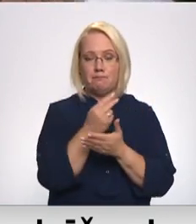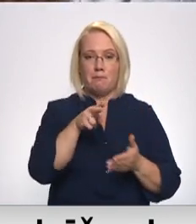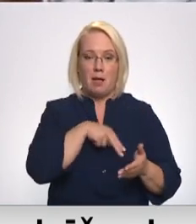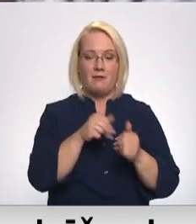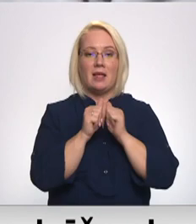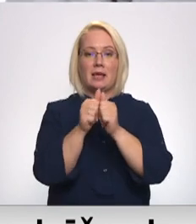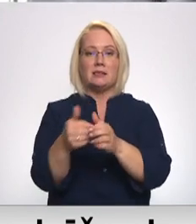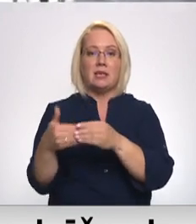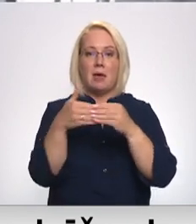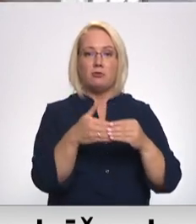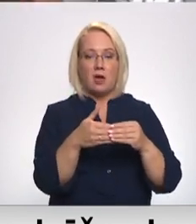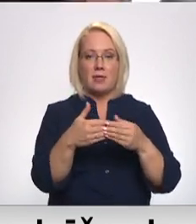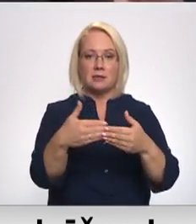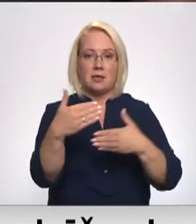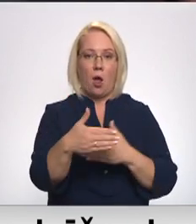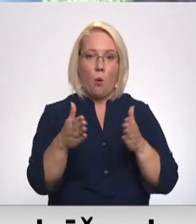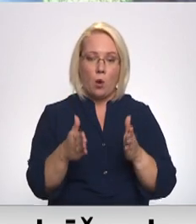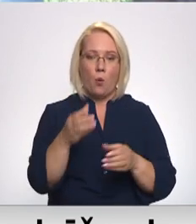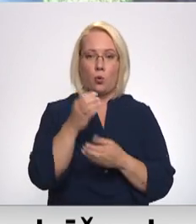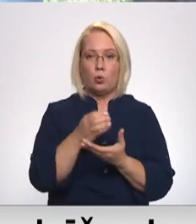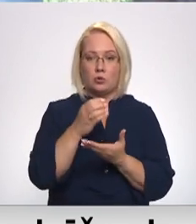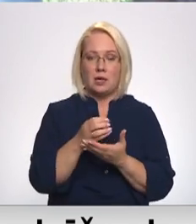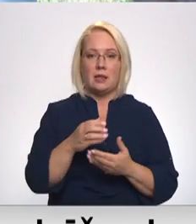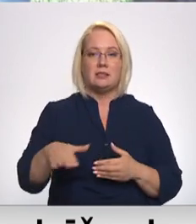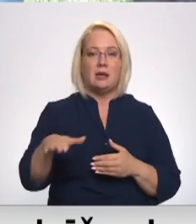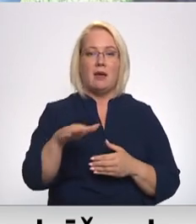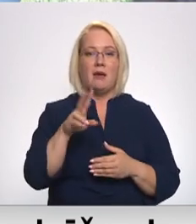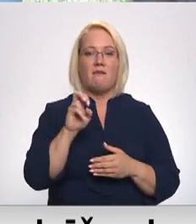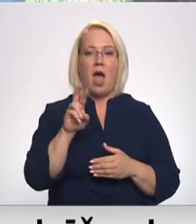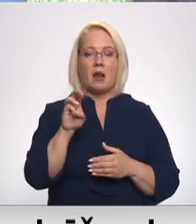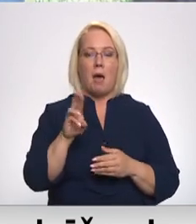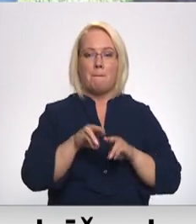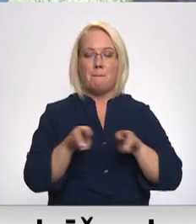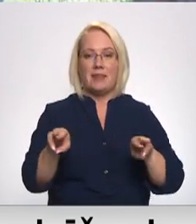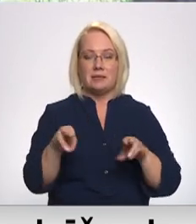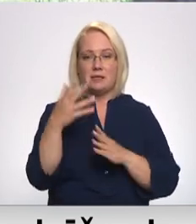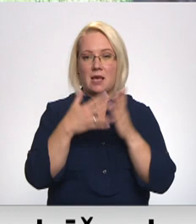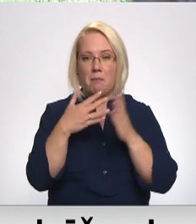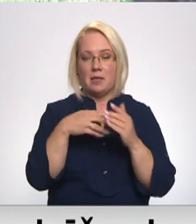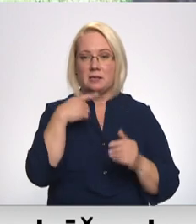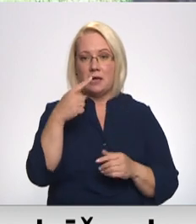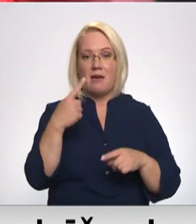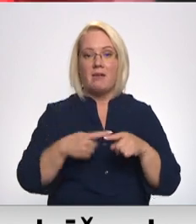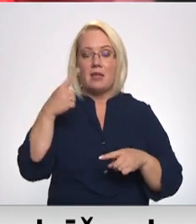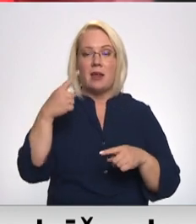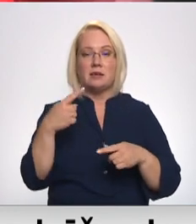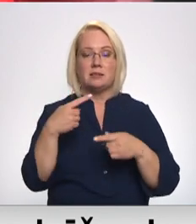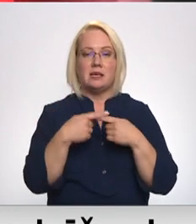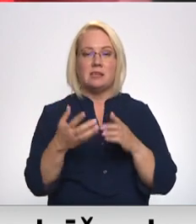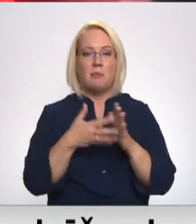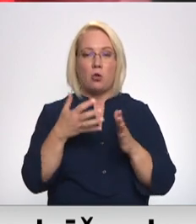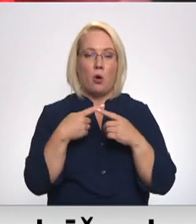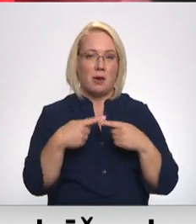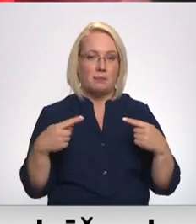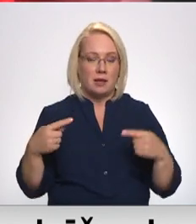trauki un krūzītes. Vides aizsardzības un reģionālās attīstības ministrijas aplēses liecina, ka vienreiz lietojamās preces ik